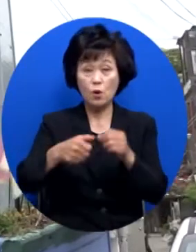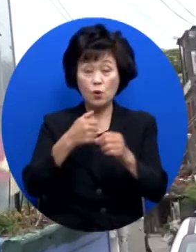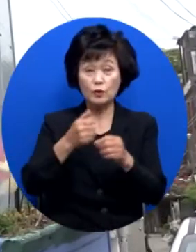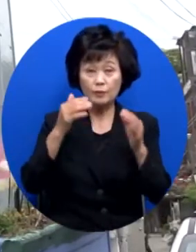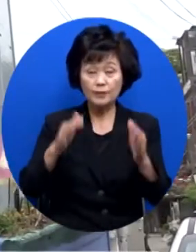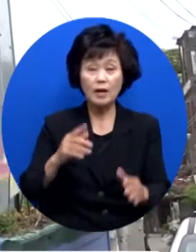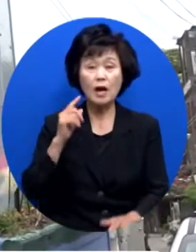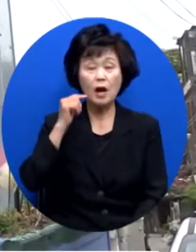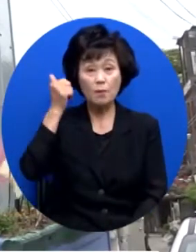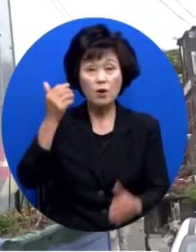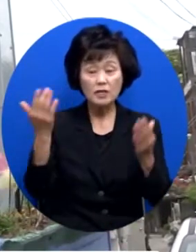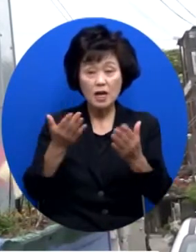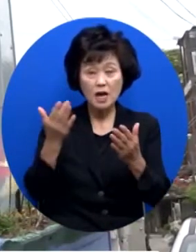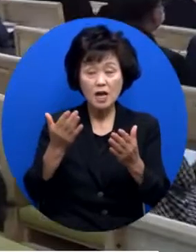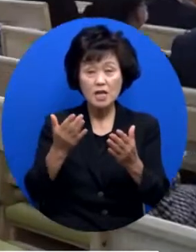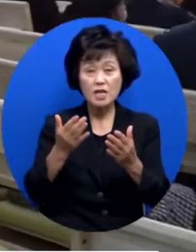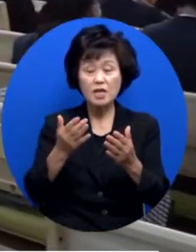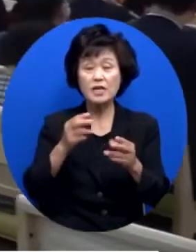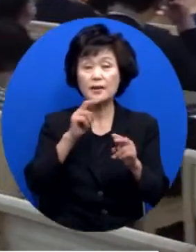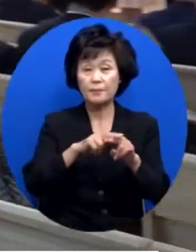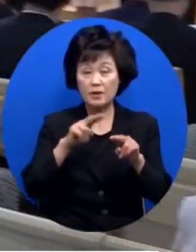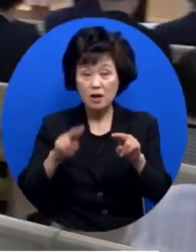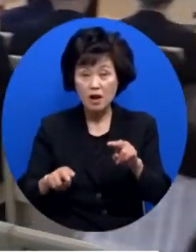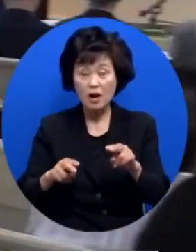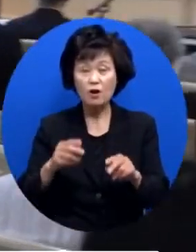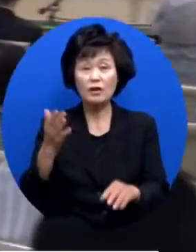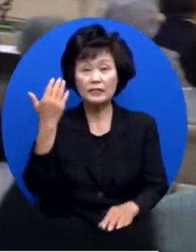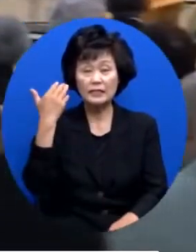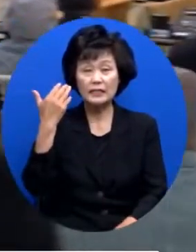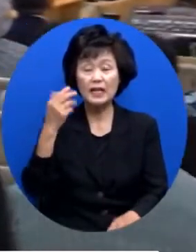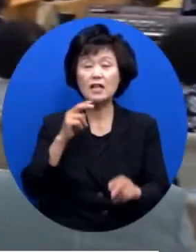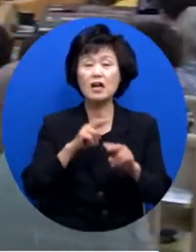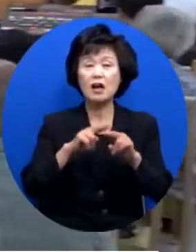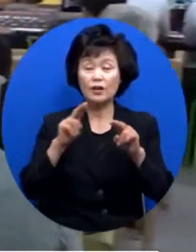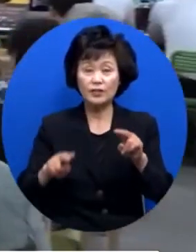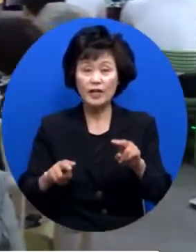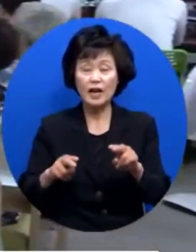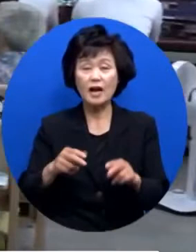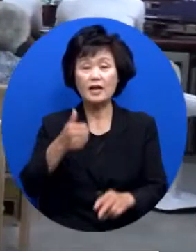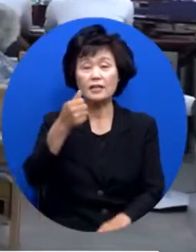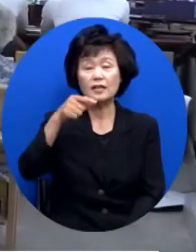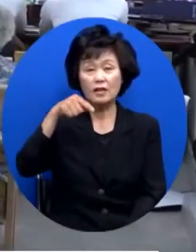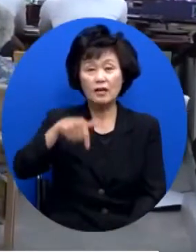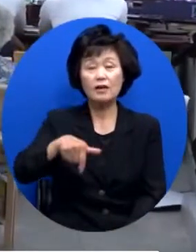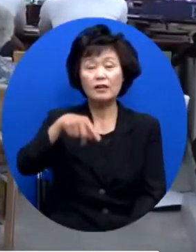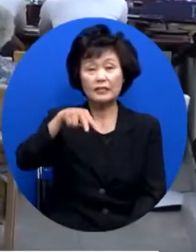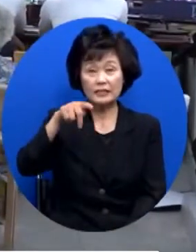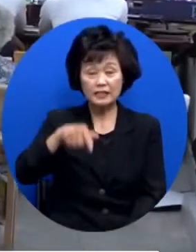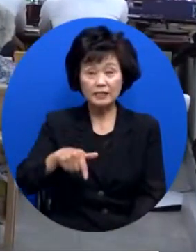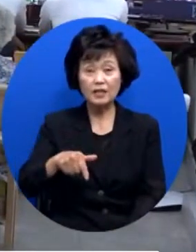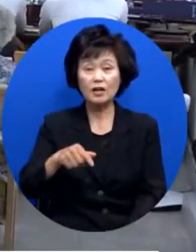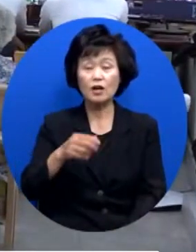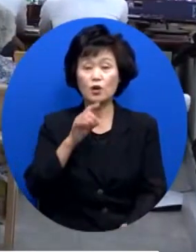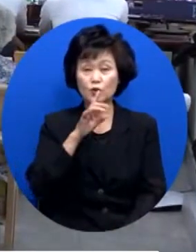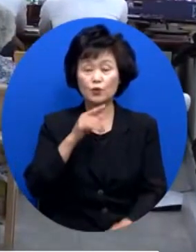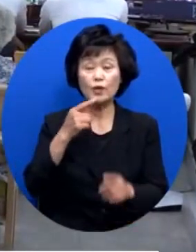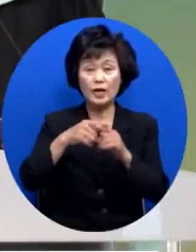50년간의 목회를 뒤로하고 지난 2017년 4월 은퇴한 흑석 중앙교회 조영환 원로